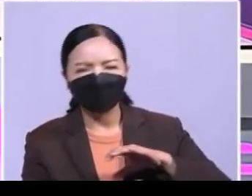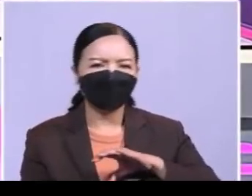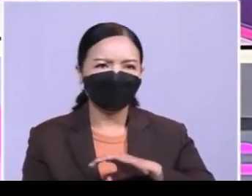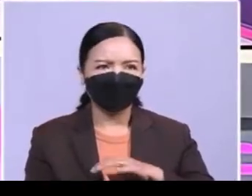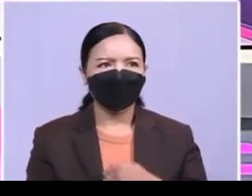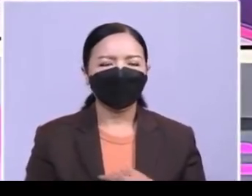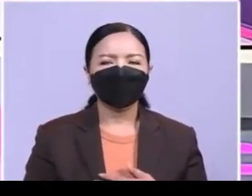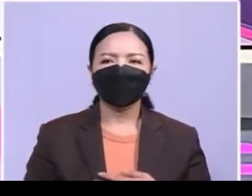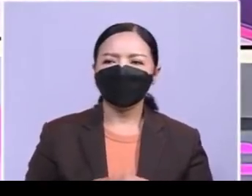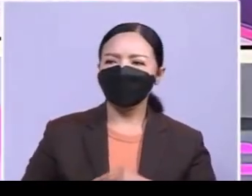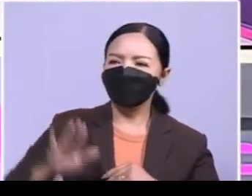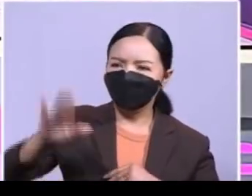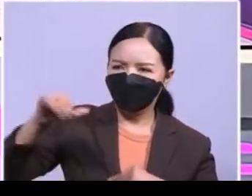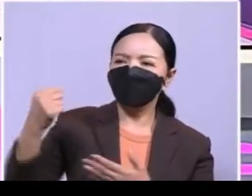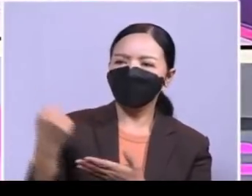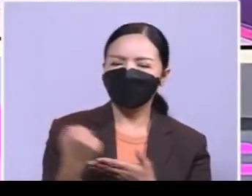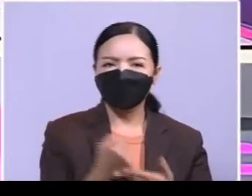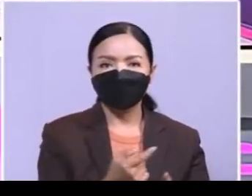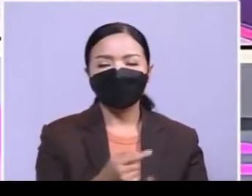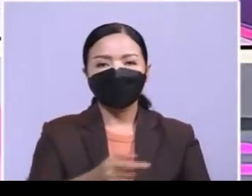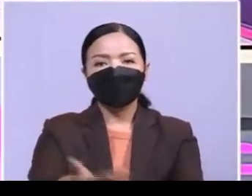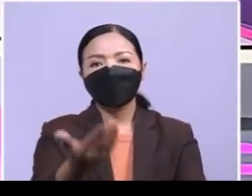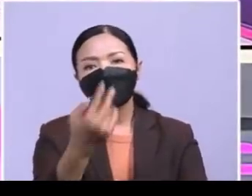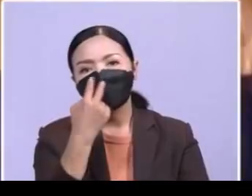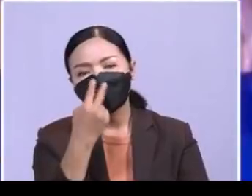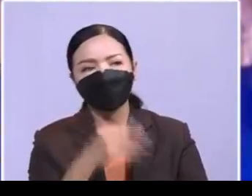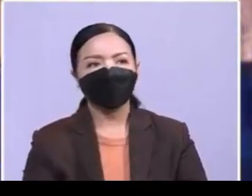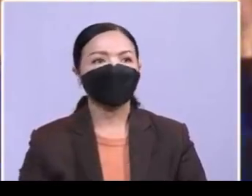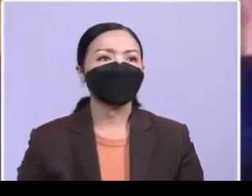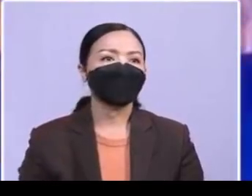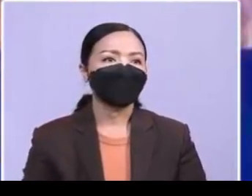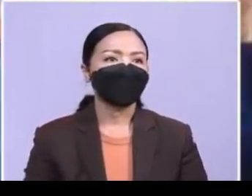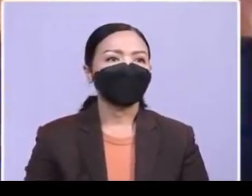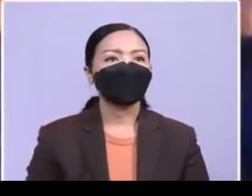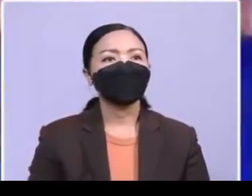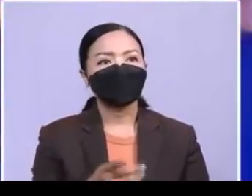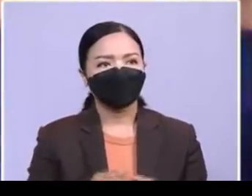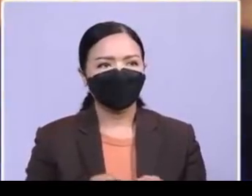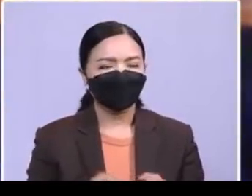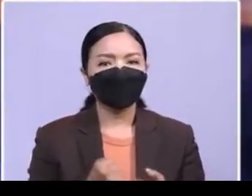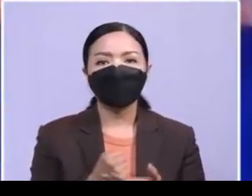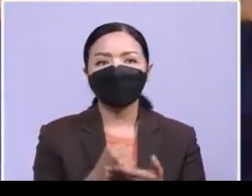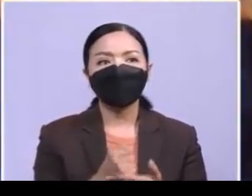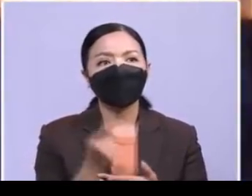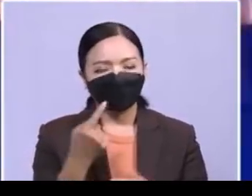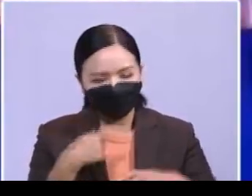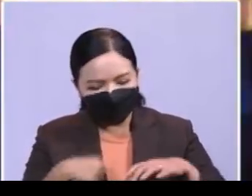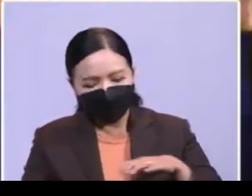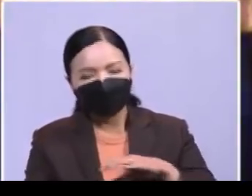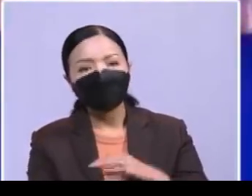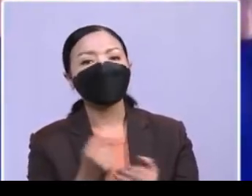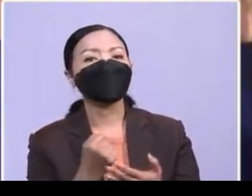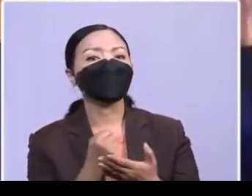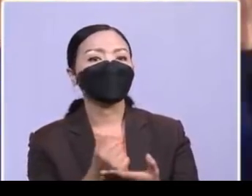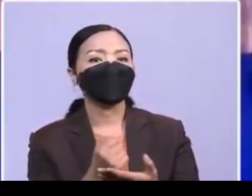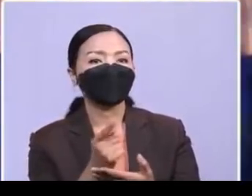ก็เลยต้องเรียกเจ้าหน้าที่เข้ามาช่วยฮะเดี๋ยวพาไปดูนะฮะช่วงเวลาที่เจ้าหน้าที่เนี่ยพยายามที่จะเข้าไปช่วย